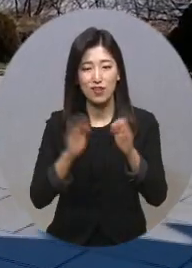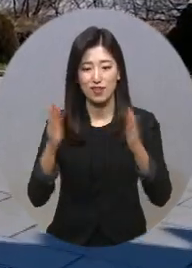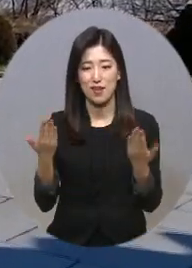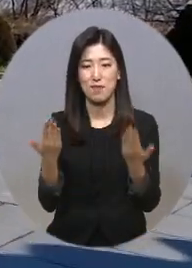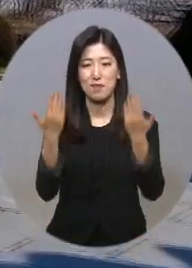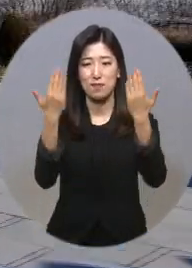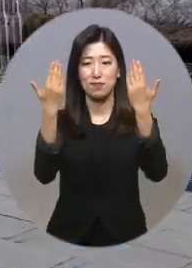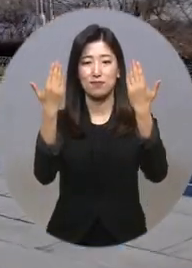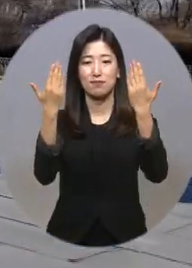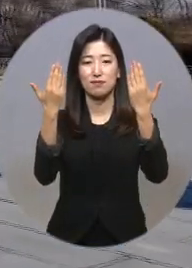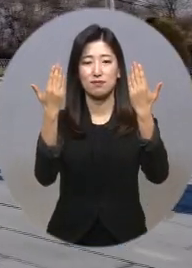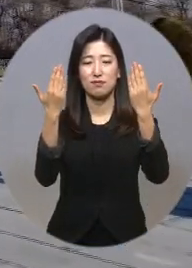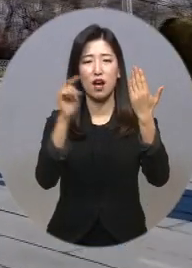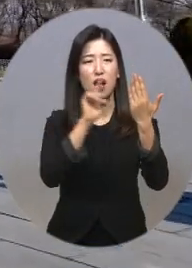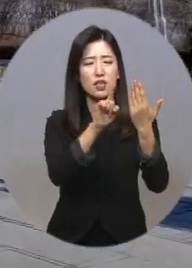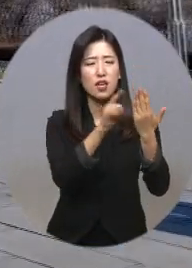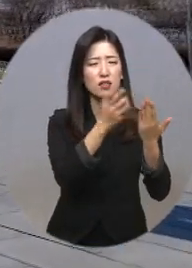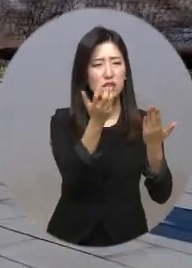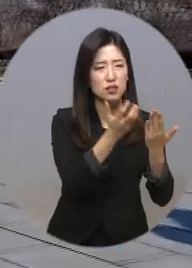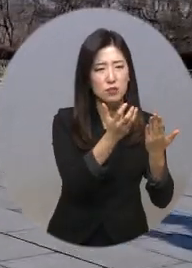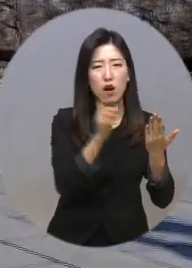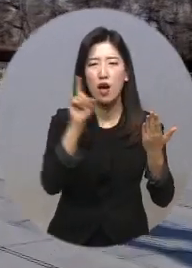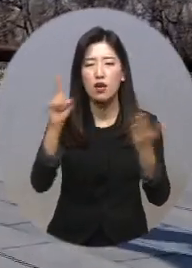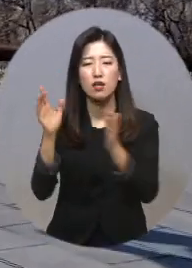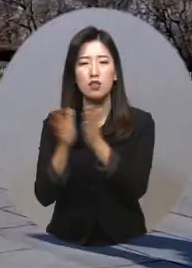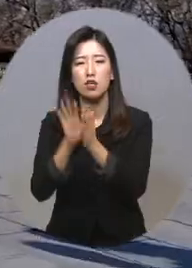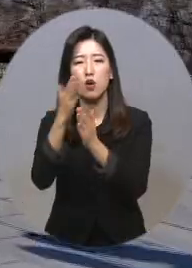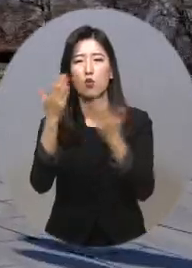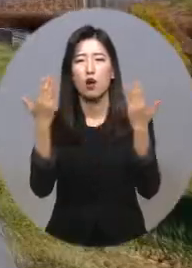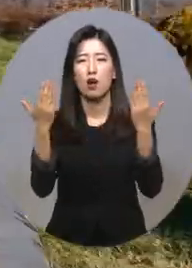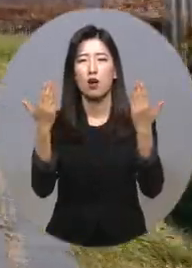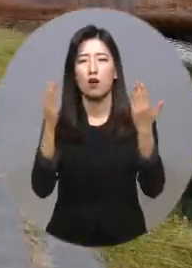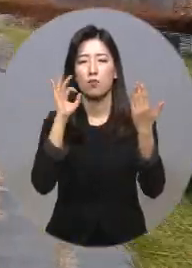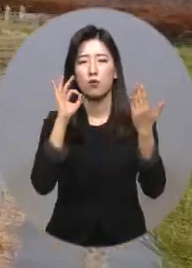시련과 영광의 탑 앞에서 생각에 잠긴 아산 농부.